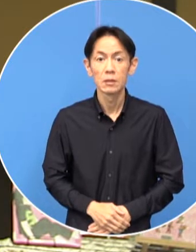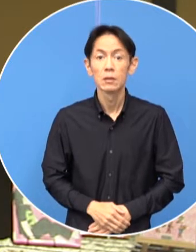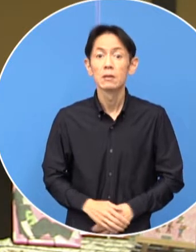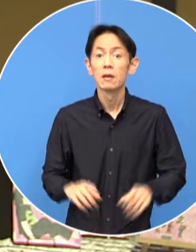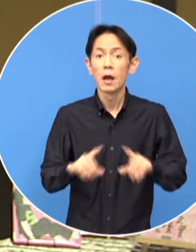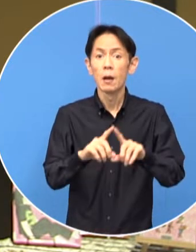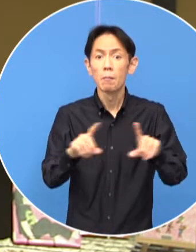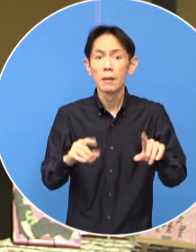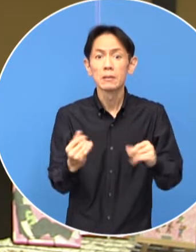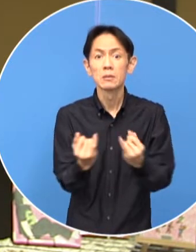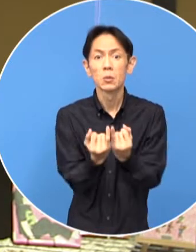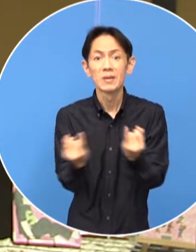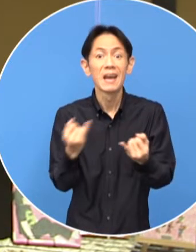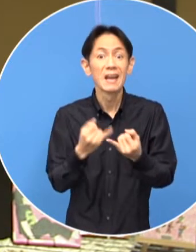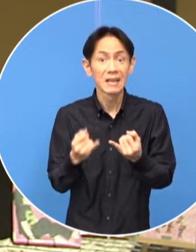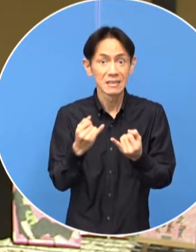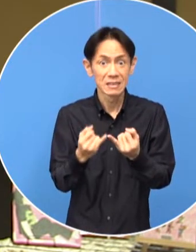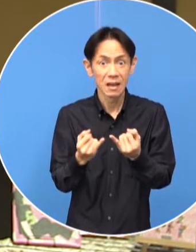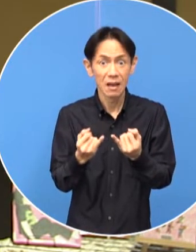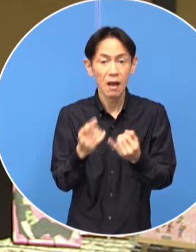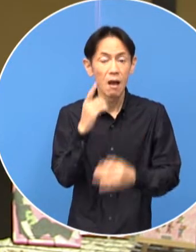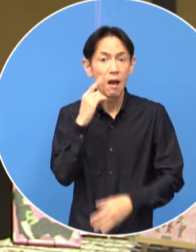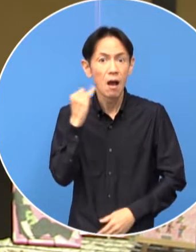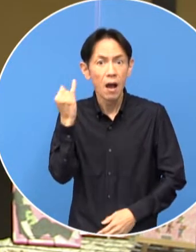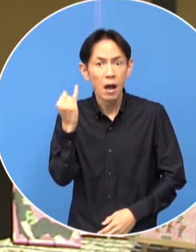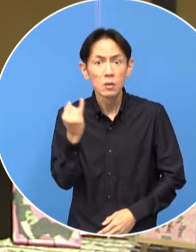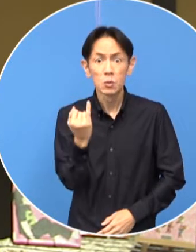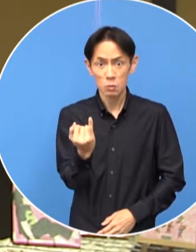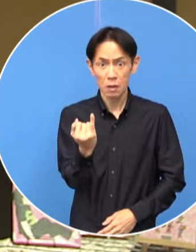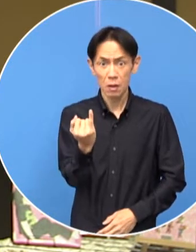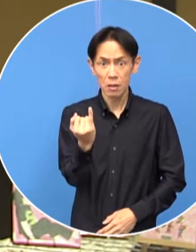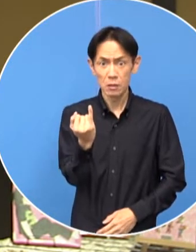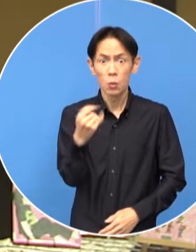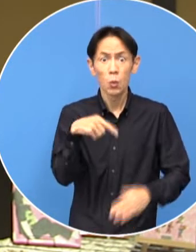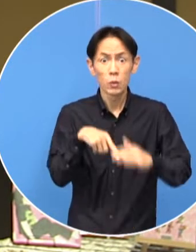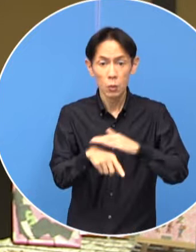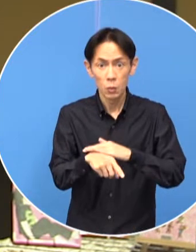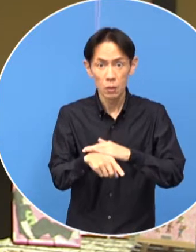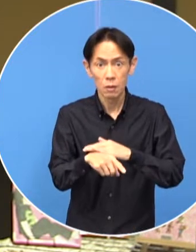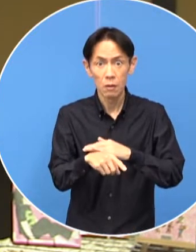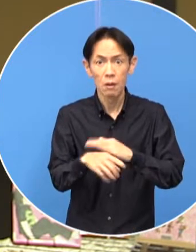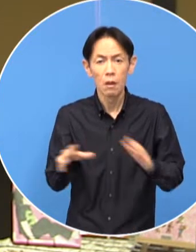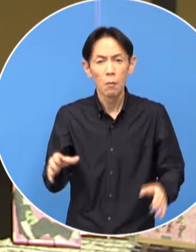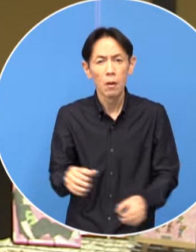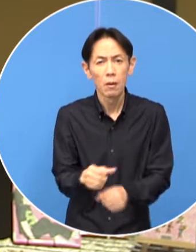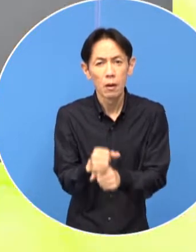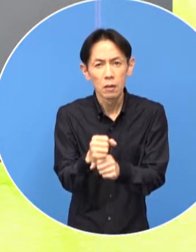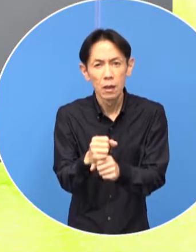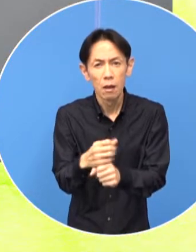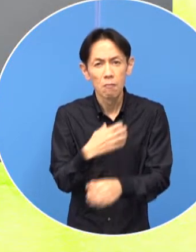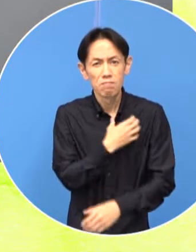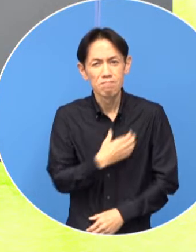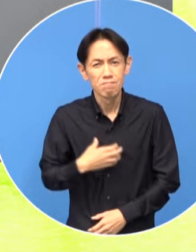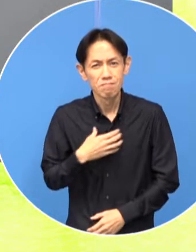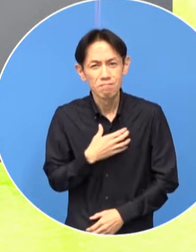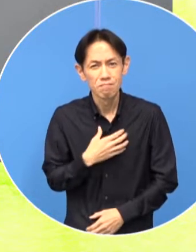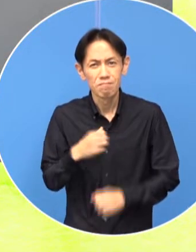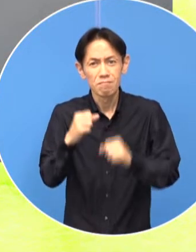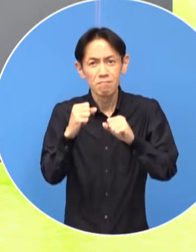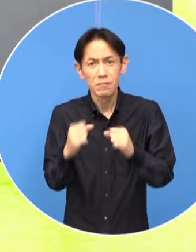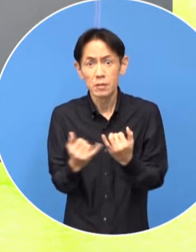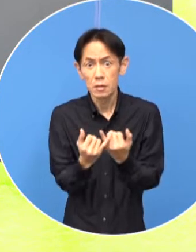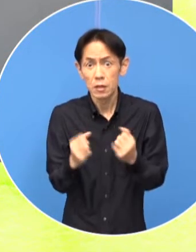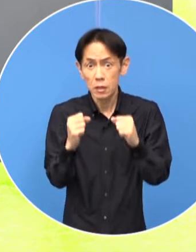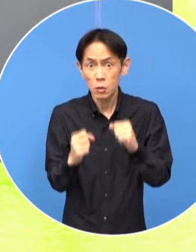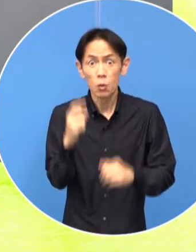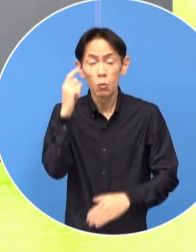やっぱり女性らしさとか母とか妻とか、そういったことで束ねられてちょっと息苦しい思いをしている方